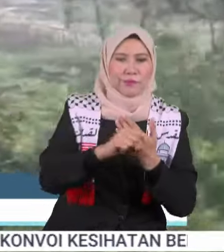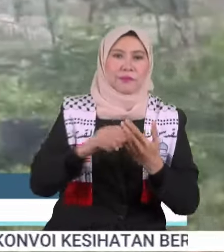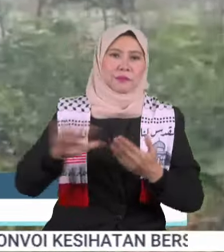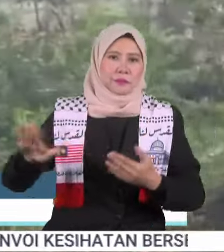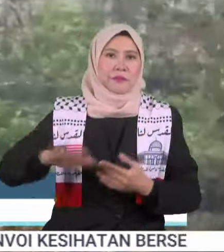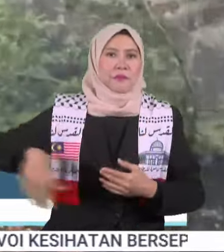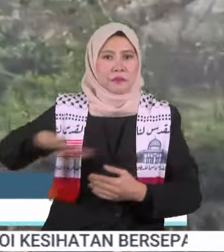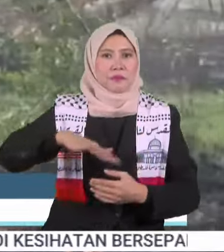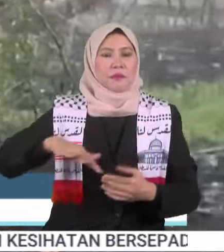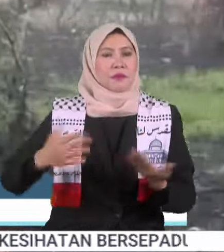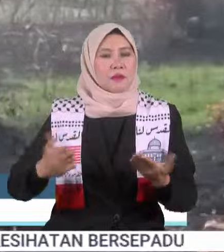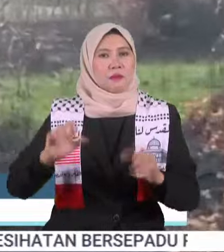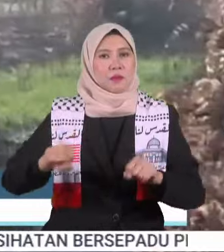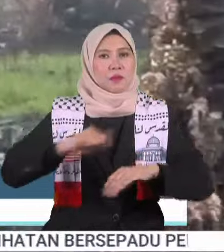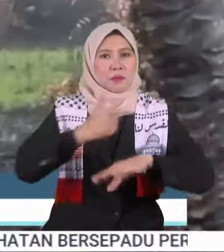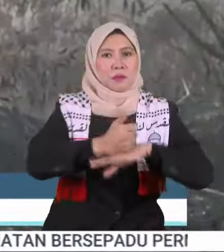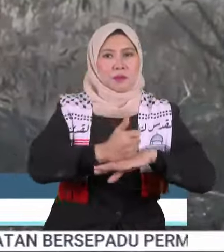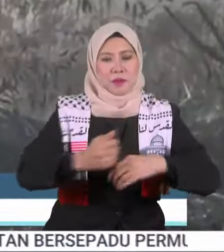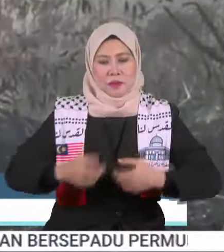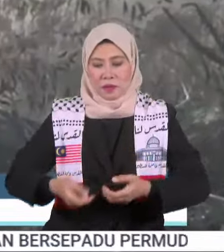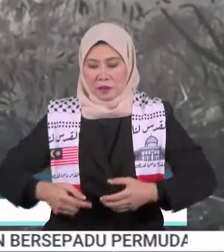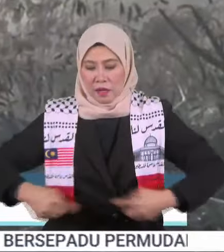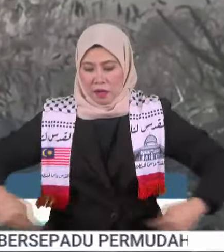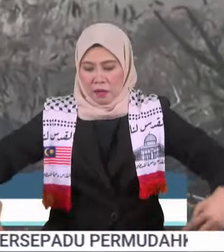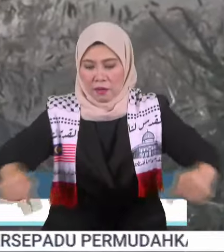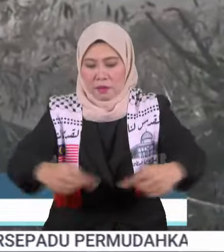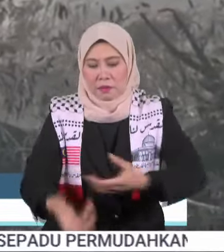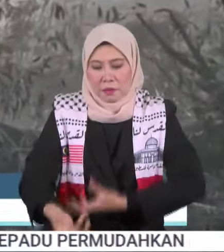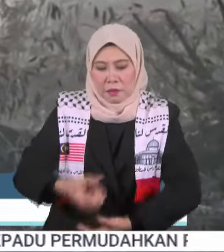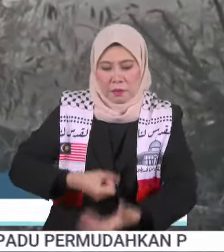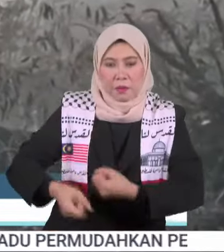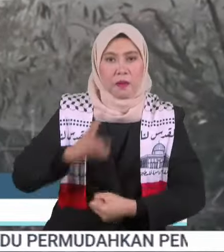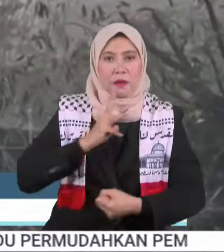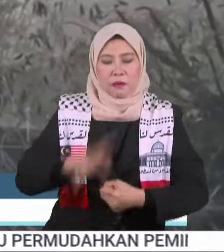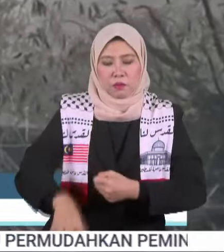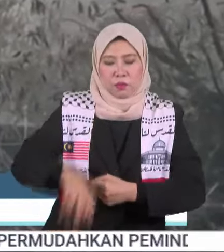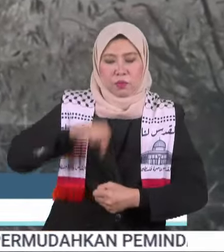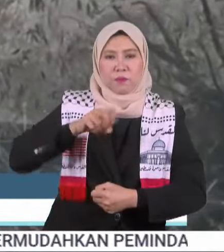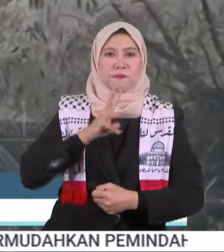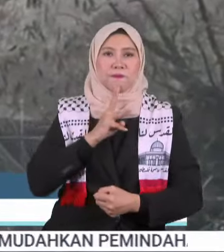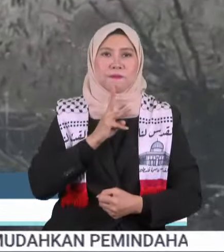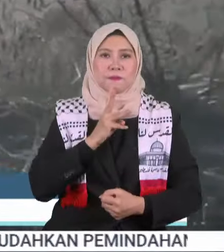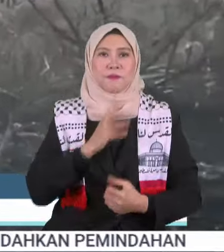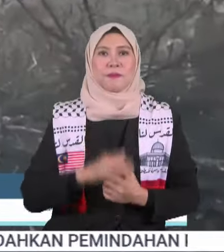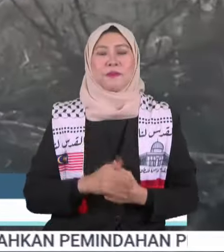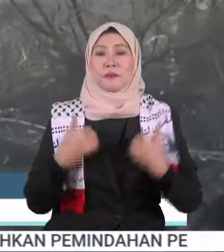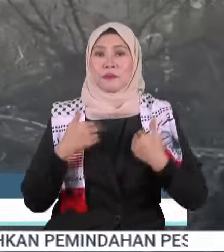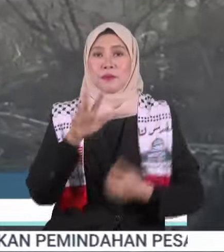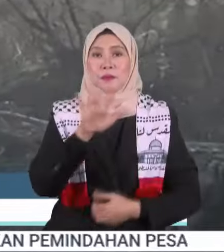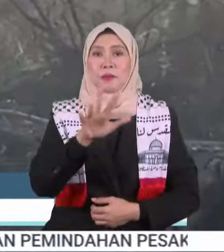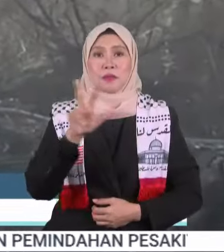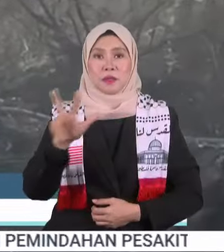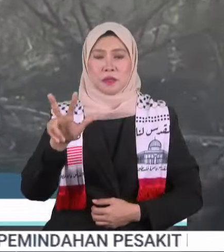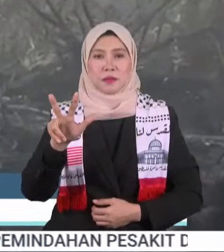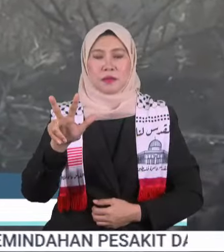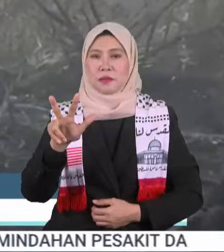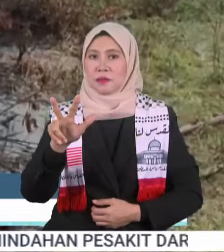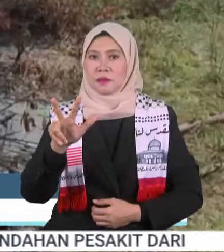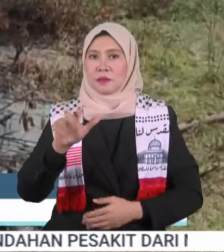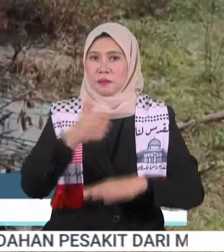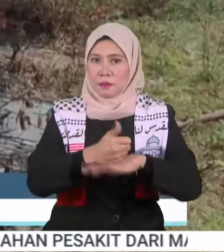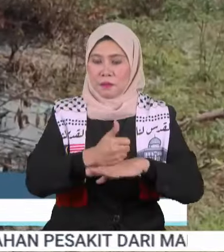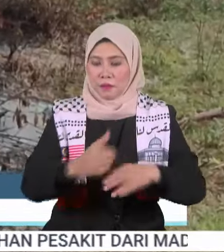Center. Juga membina dua telaga tube piezometer bagi pengepam air. Sehingga kini terdapat 53 check dam, 8